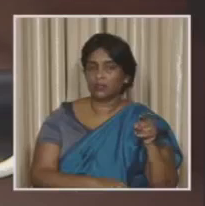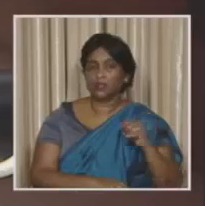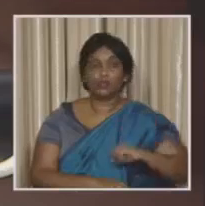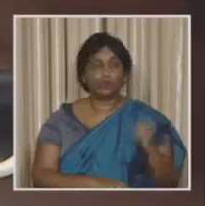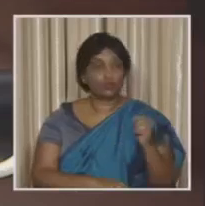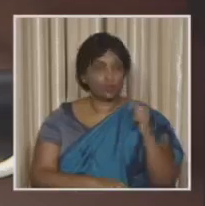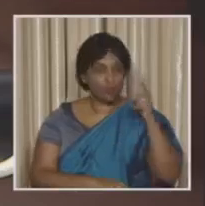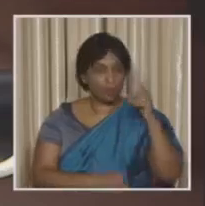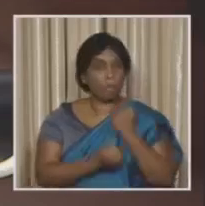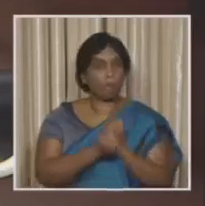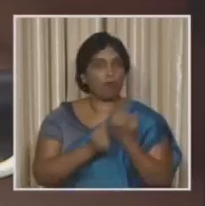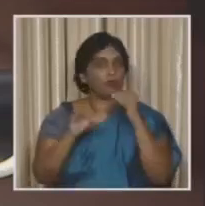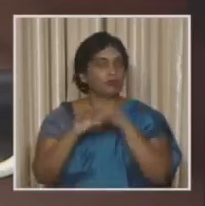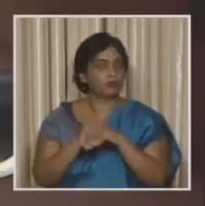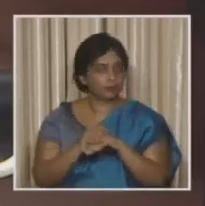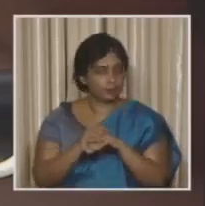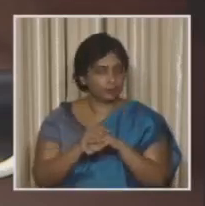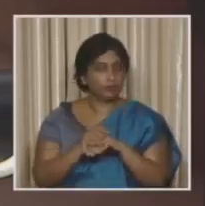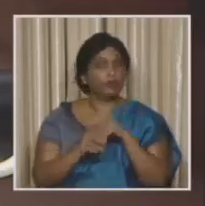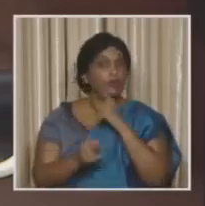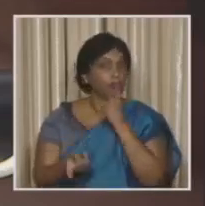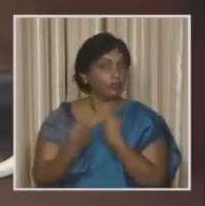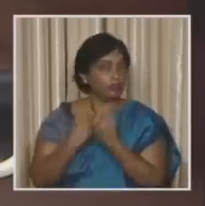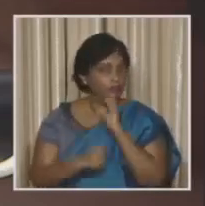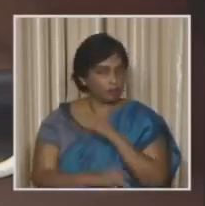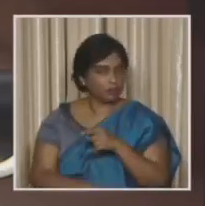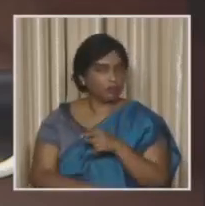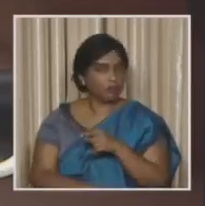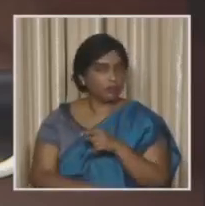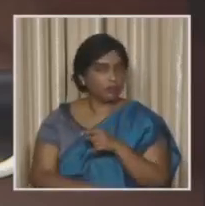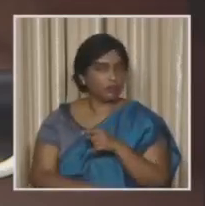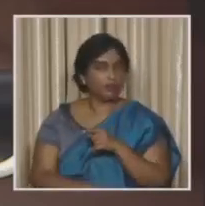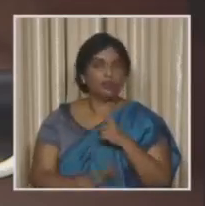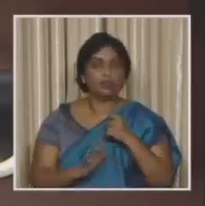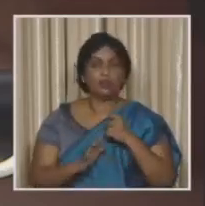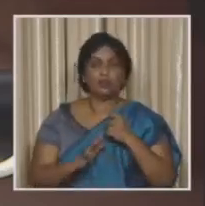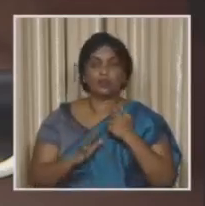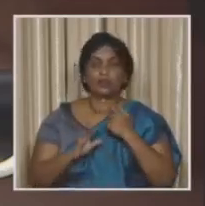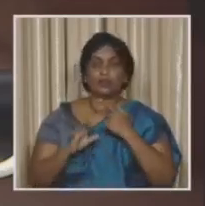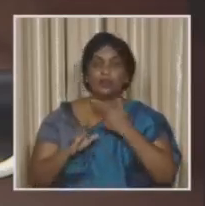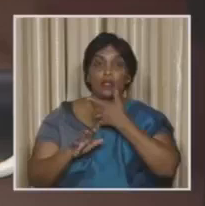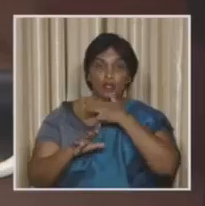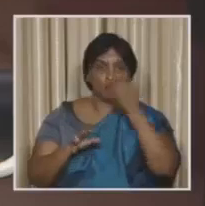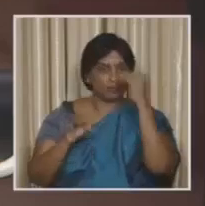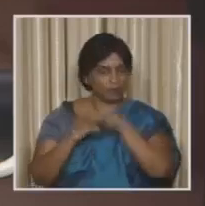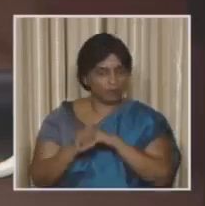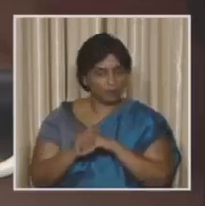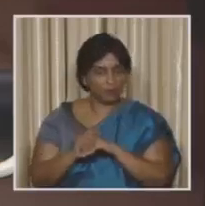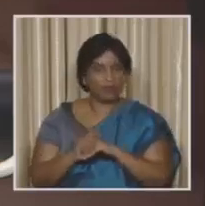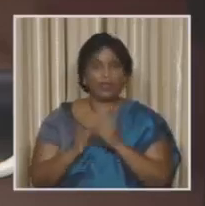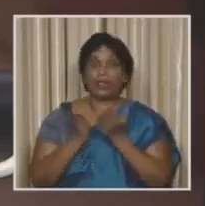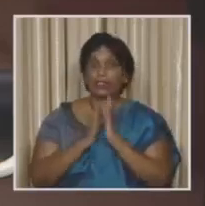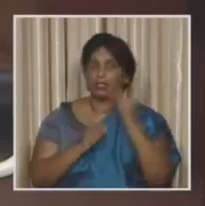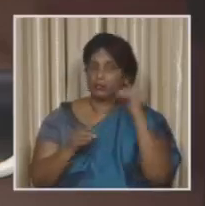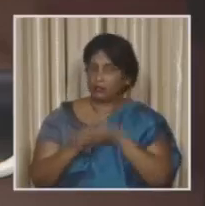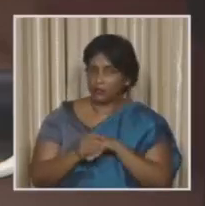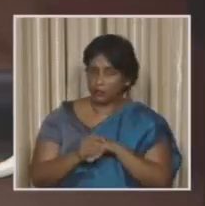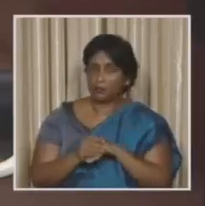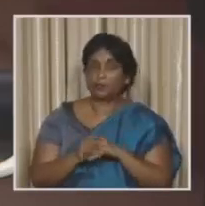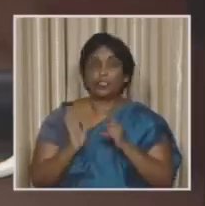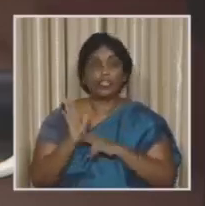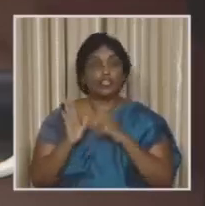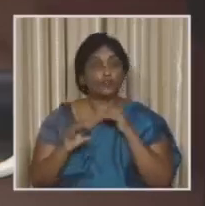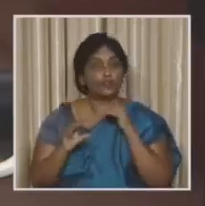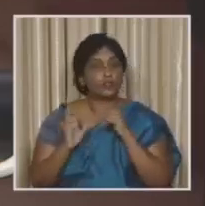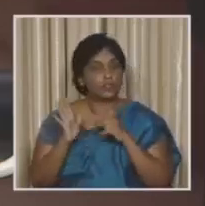යාඩ් පොලිසියෙන් ආවා මේ පරීක්ෂා කිරීම සඳහා එක්සත් ජනපදයේ FBI එකෙන් ආවා ඉන්දියාවෙන් ආවා නව